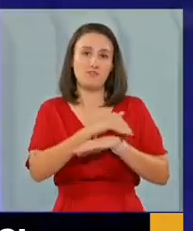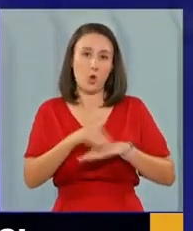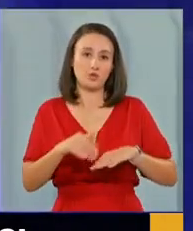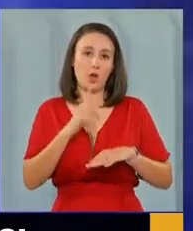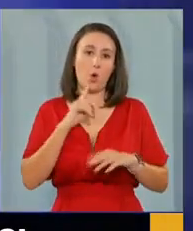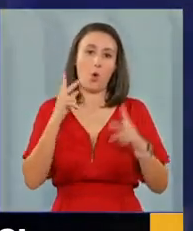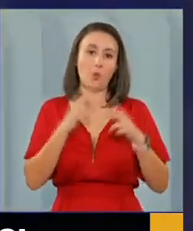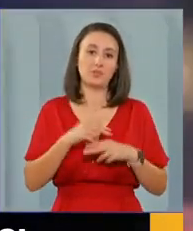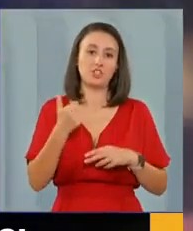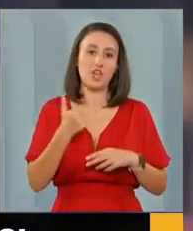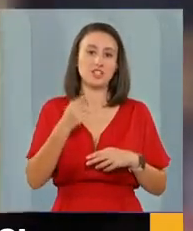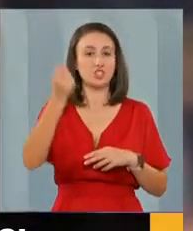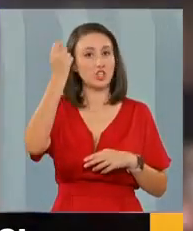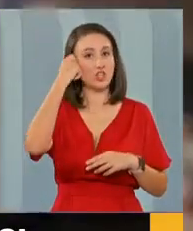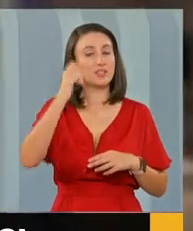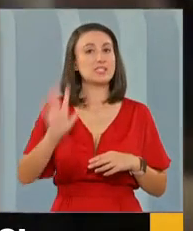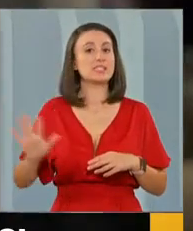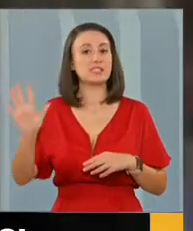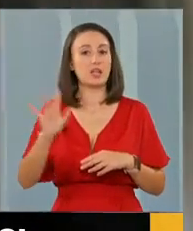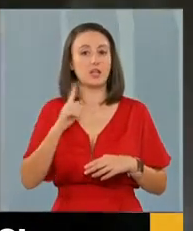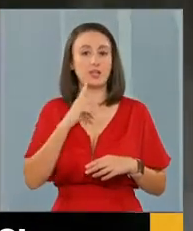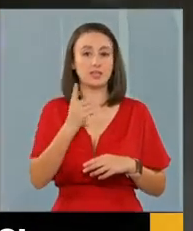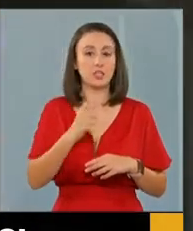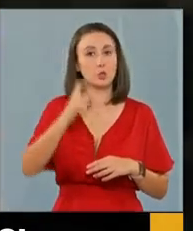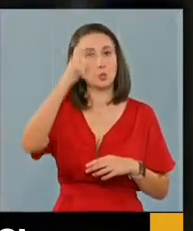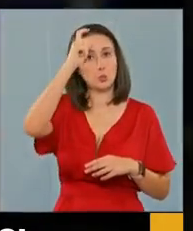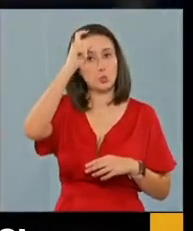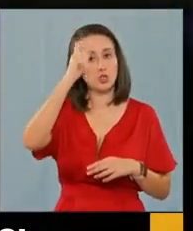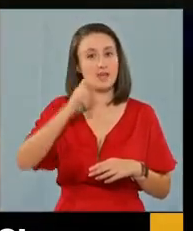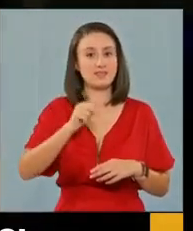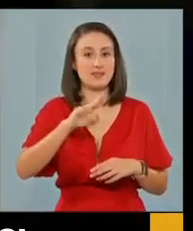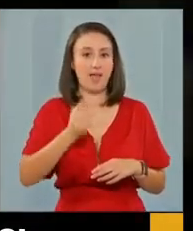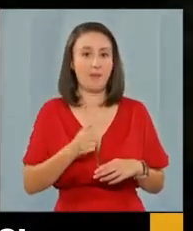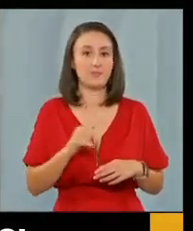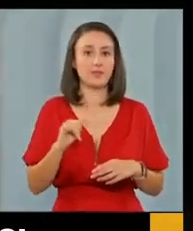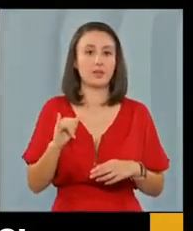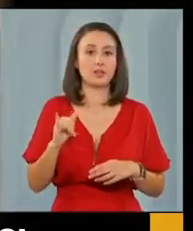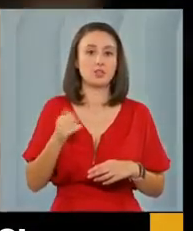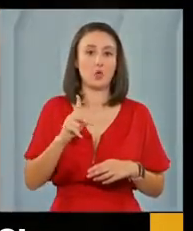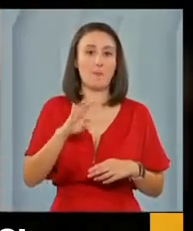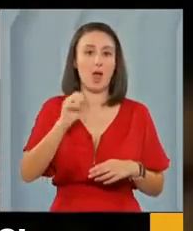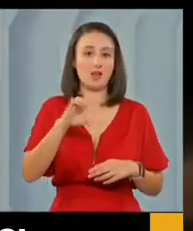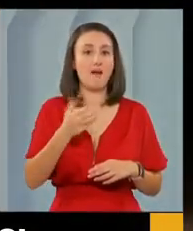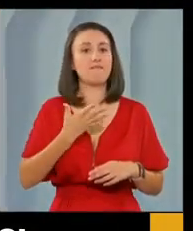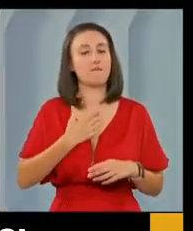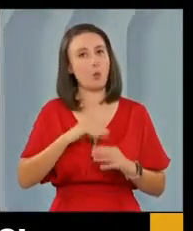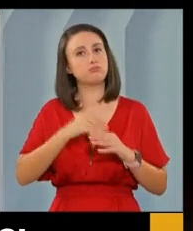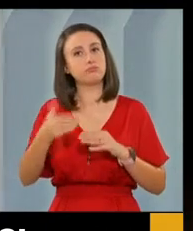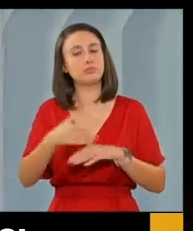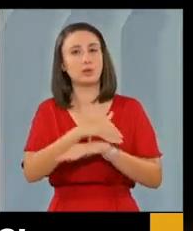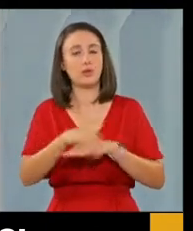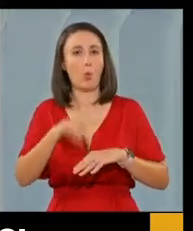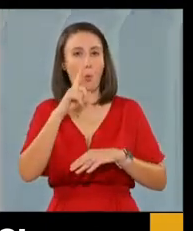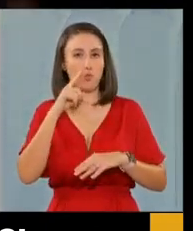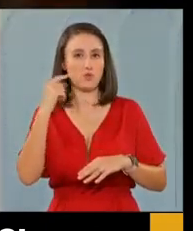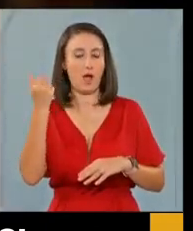au oprit 60 de cetățeni străini originari din Turcia Siria Bangladesh și somalia care voiau să treacă granița în Ungaria